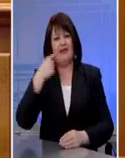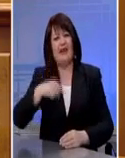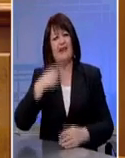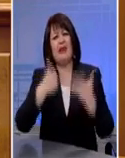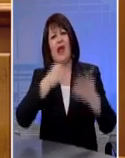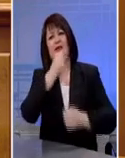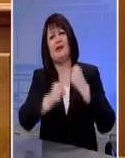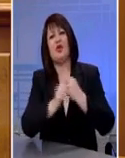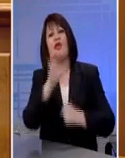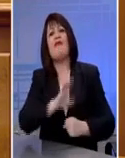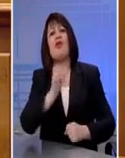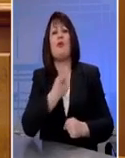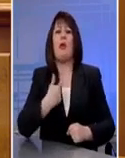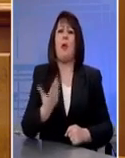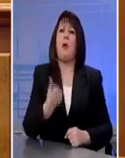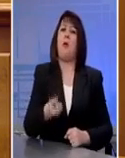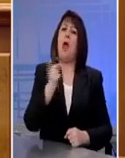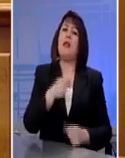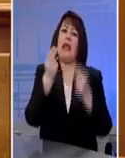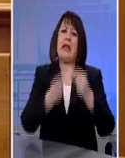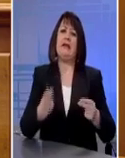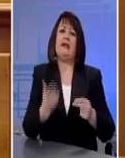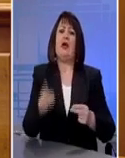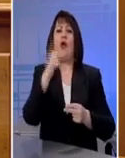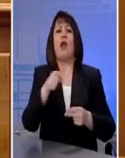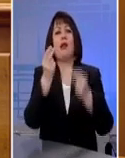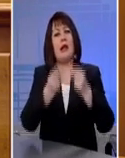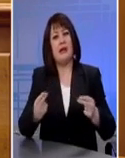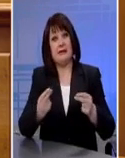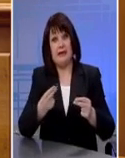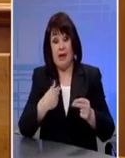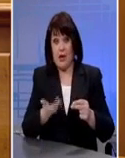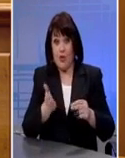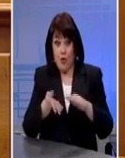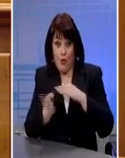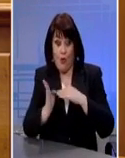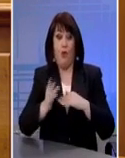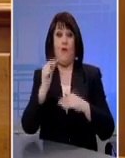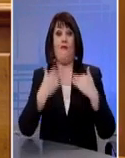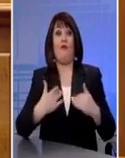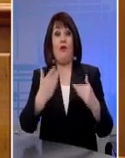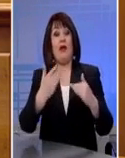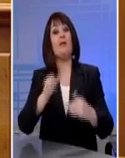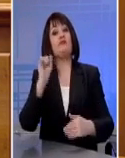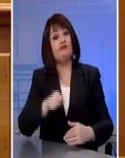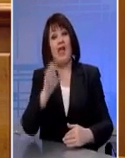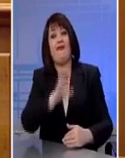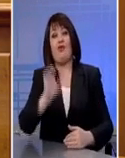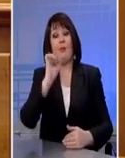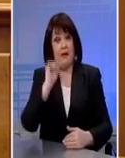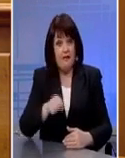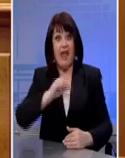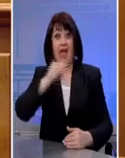ότι έχει άλλες λύσεις. Εγώ τότε ήμουνα έξω από τη Βουλή, αλλά στήριζα πάντα το ευρώ και την Ευρώπη. Ποτέ